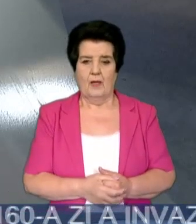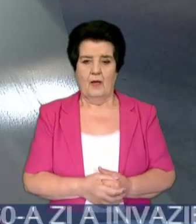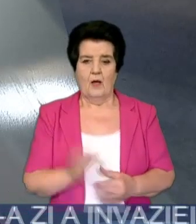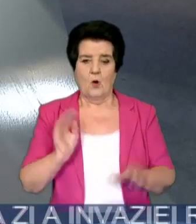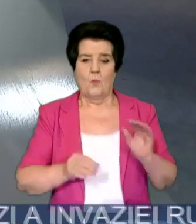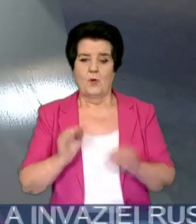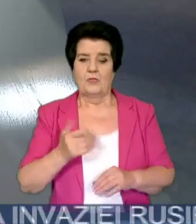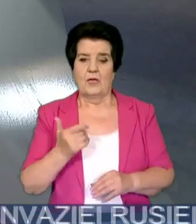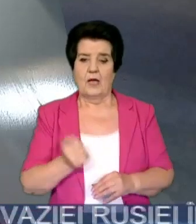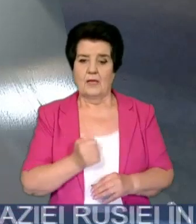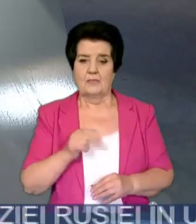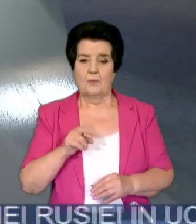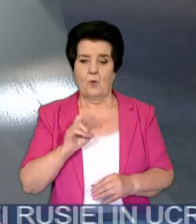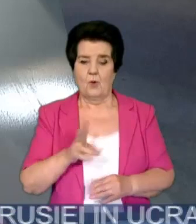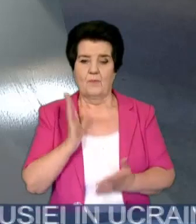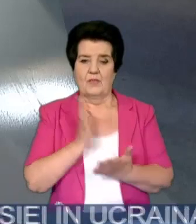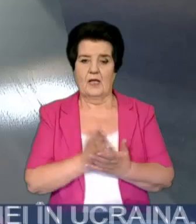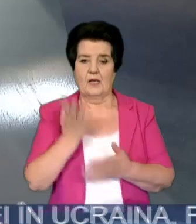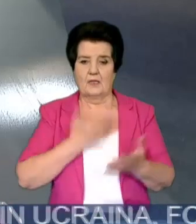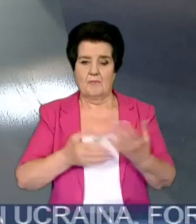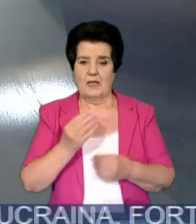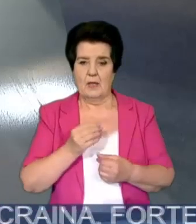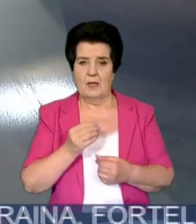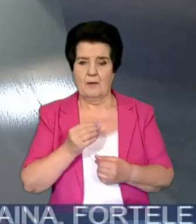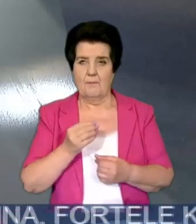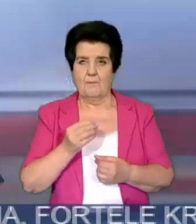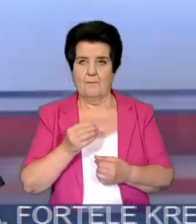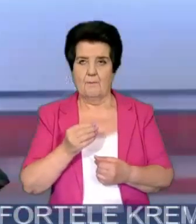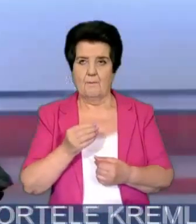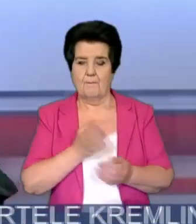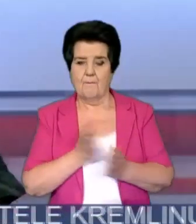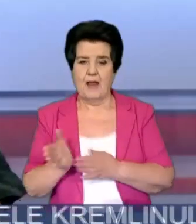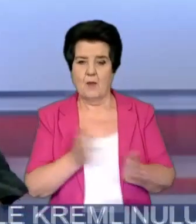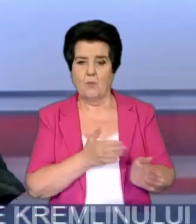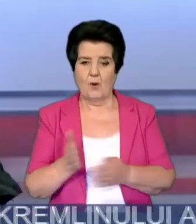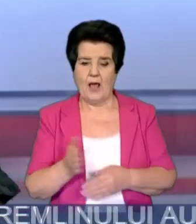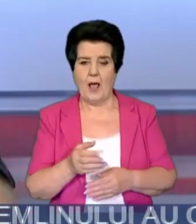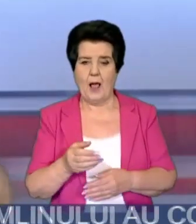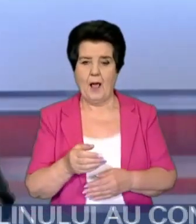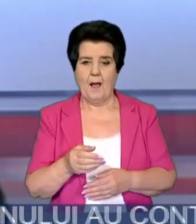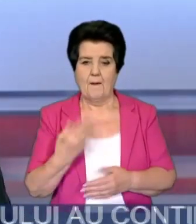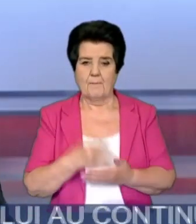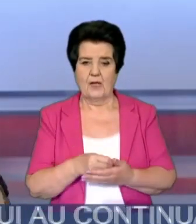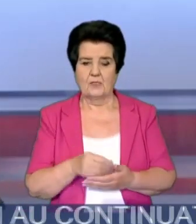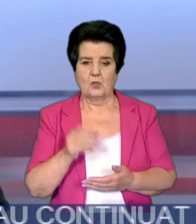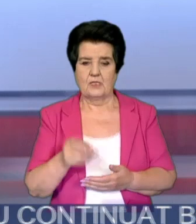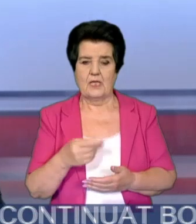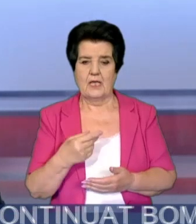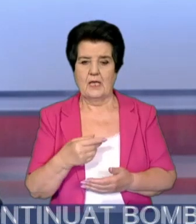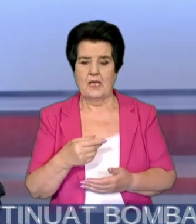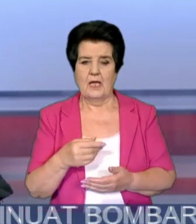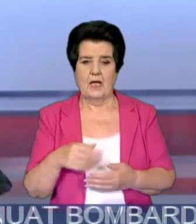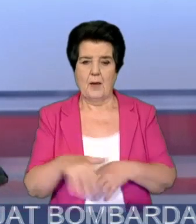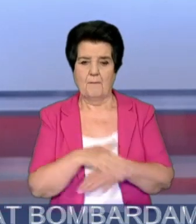care Gazprom poate indirect manipula prețul nu ține de Republica Moldova, ține de piața europeană, de prețurile spot pe